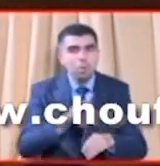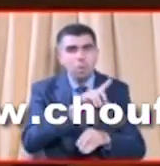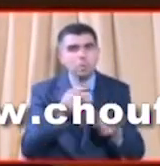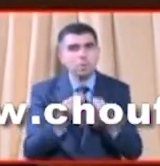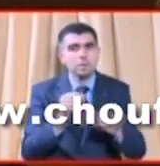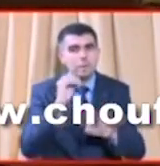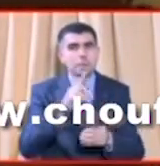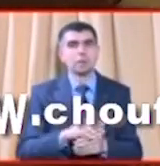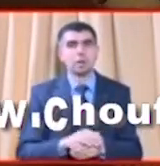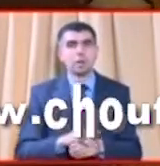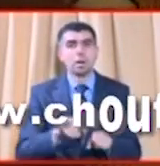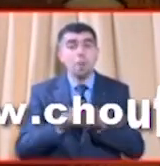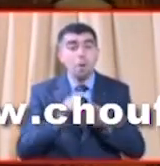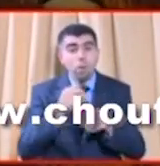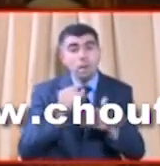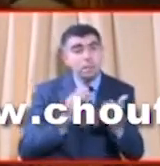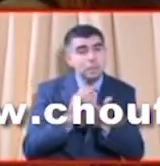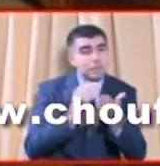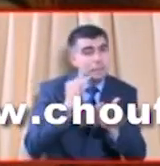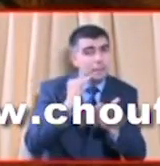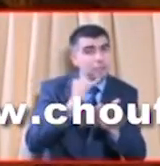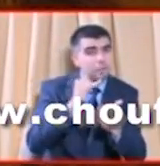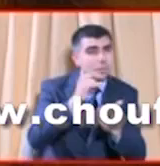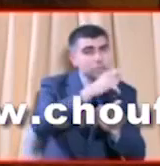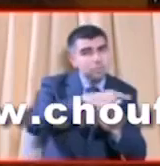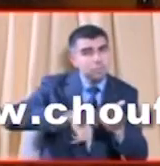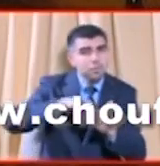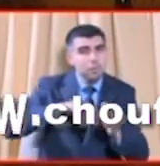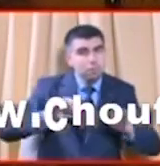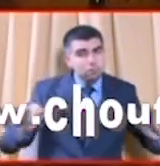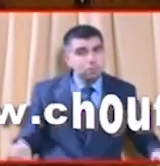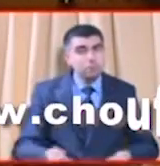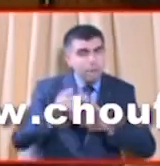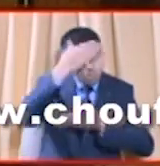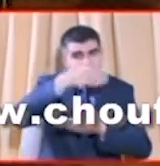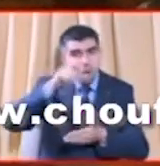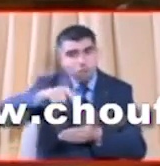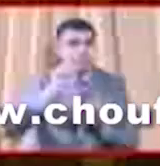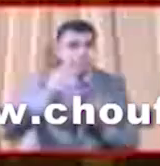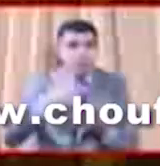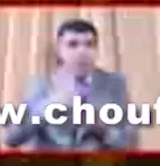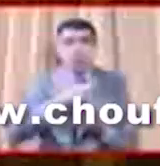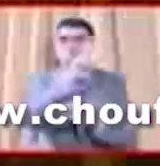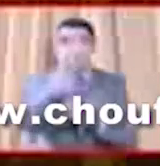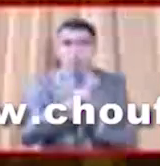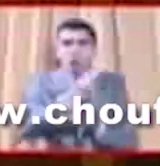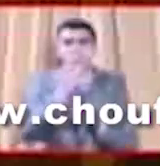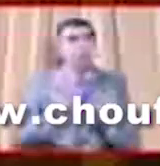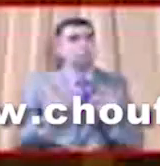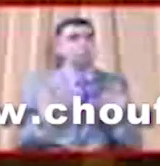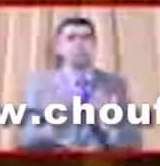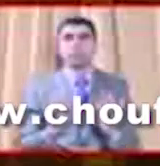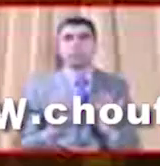بانعدام القدرة على الاستجابة لتطلعات المواطنين وانتظاراتهم. وأنا أعترف أن